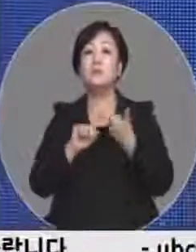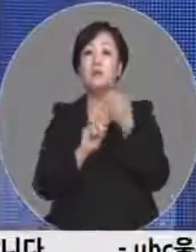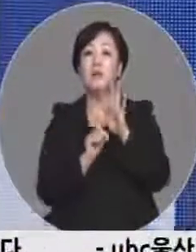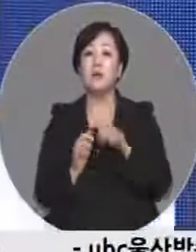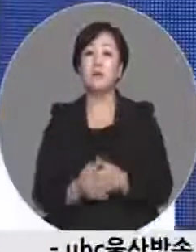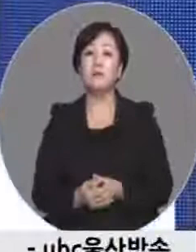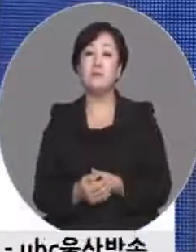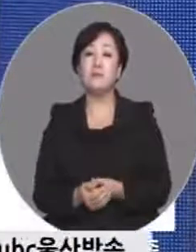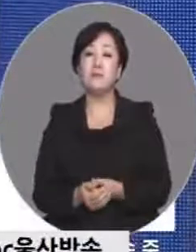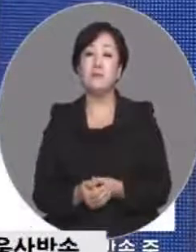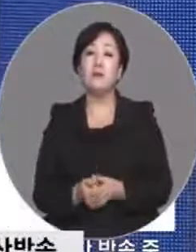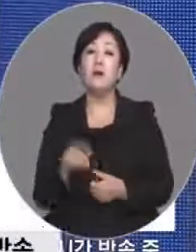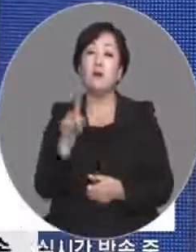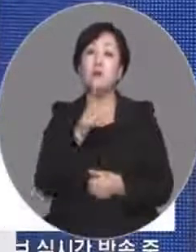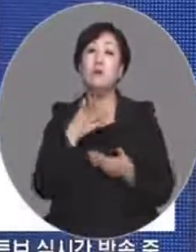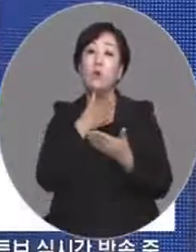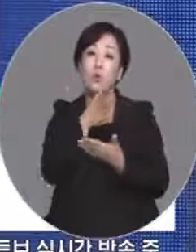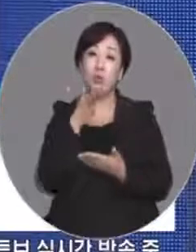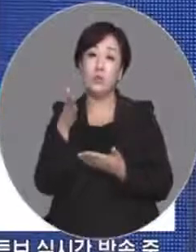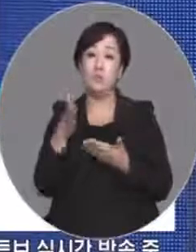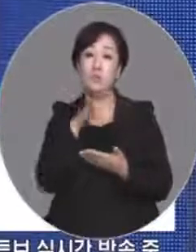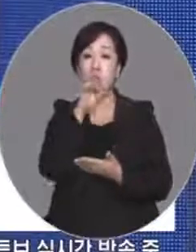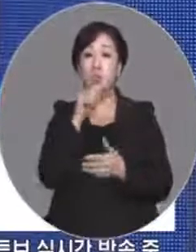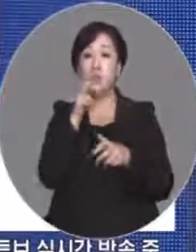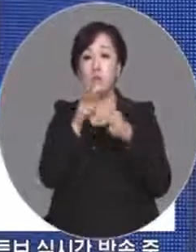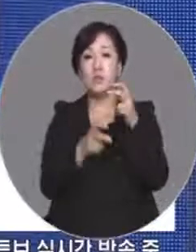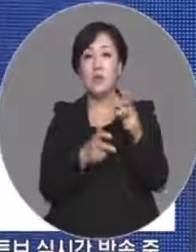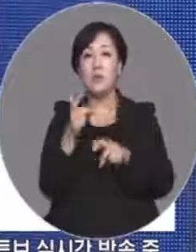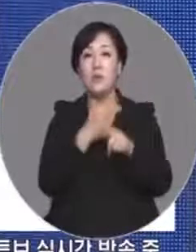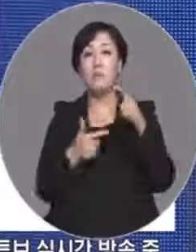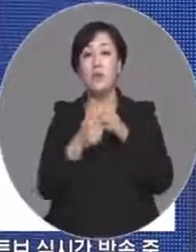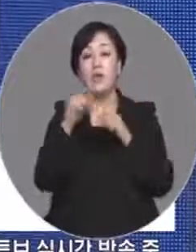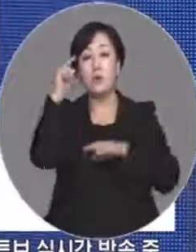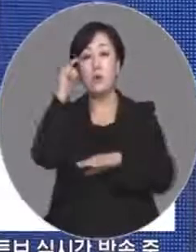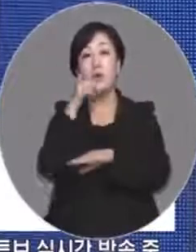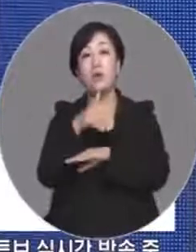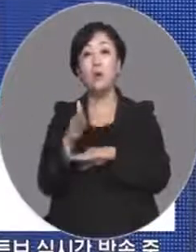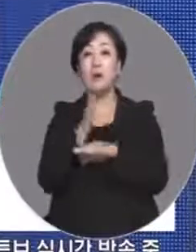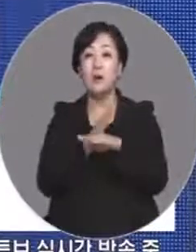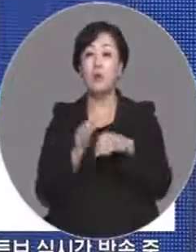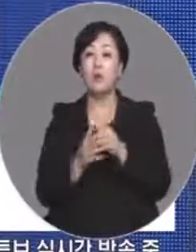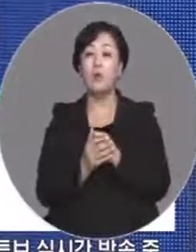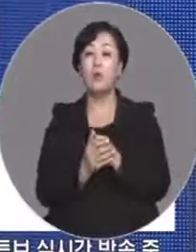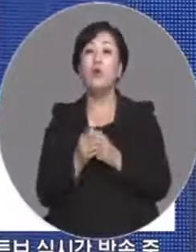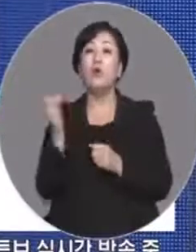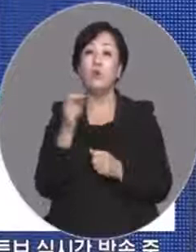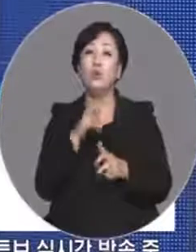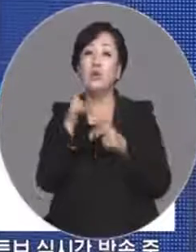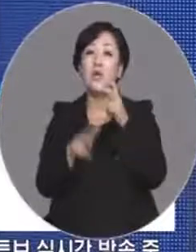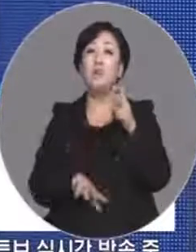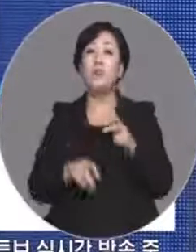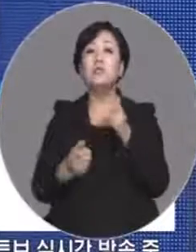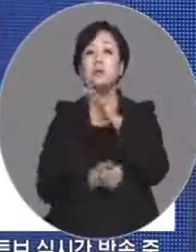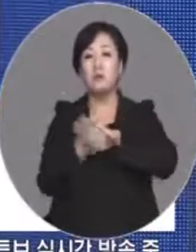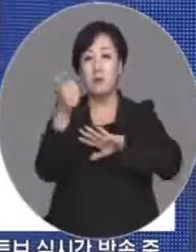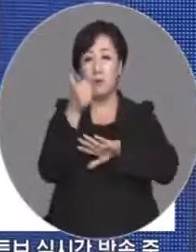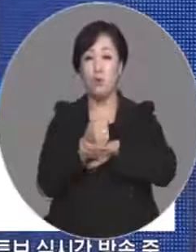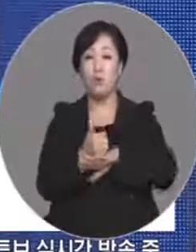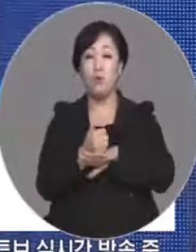어떤 분야에서든 좋은 사업을 부울경이 함께 발굴을 해서 그 사업을 우선적으로